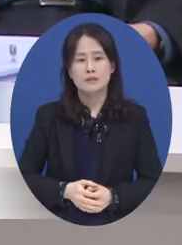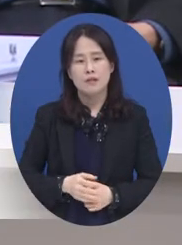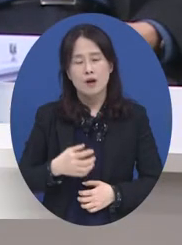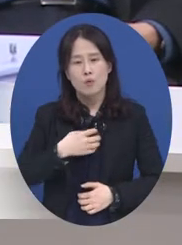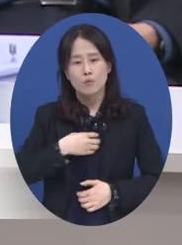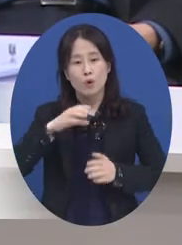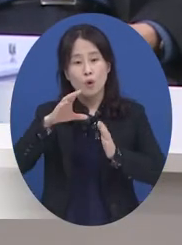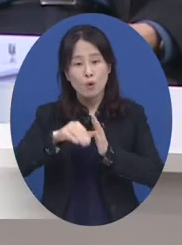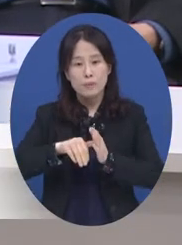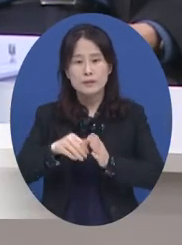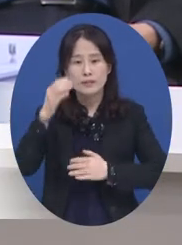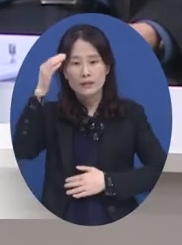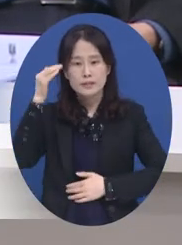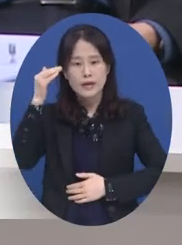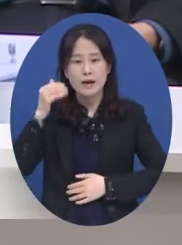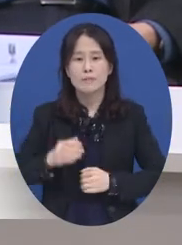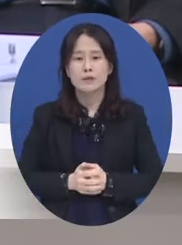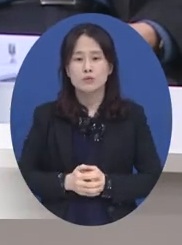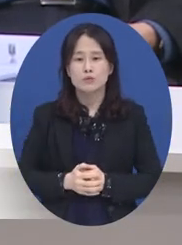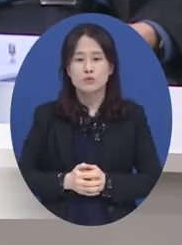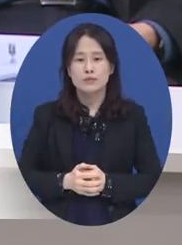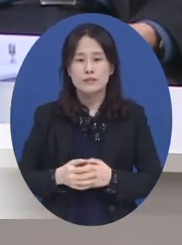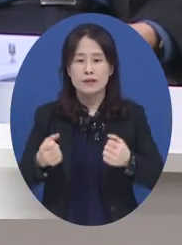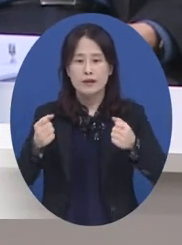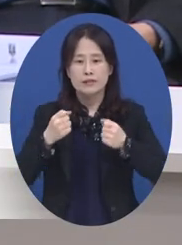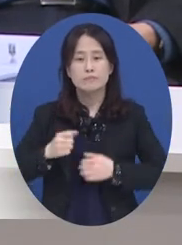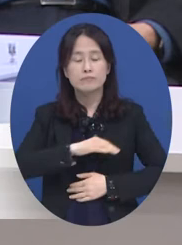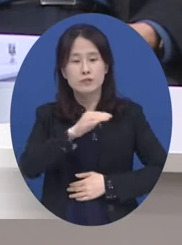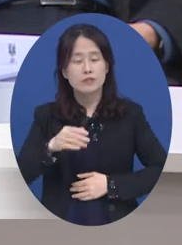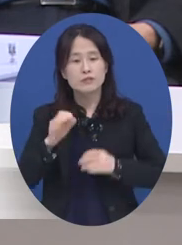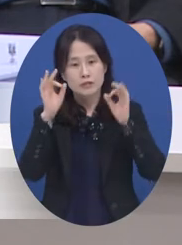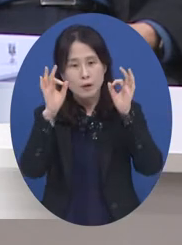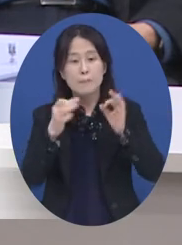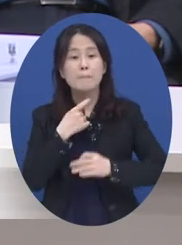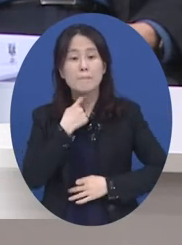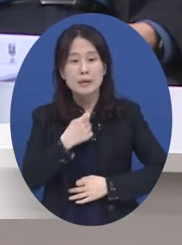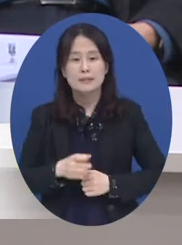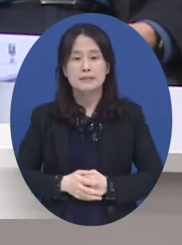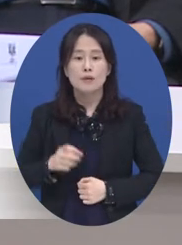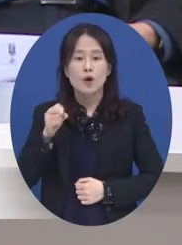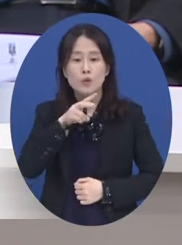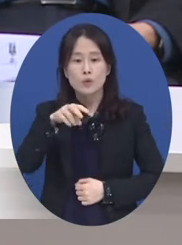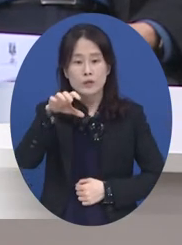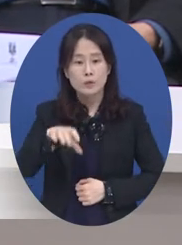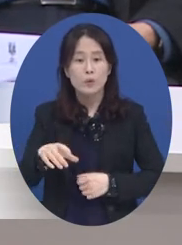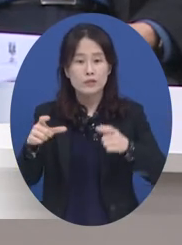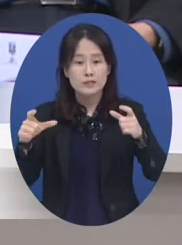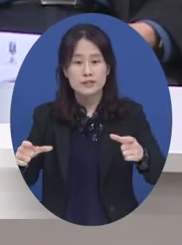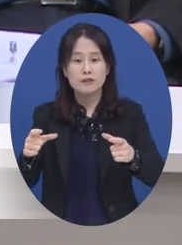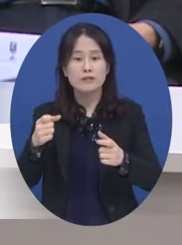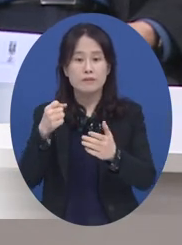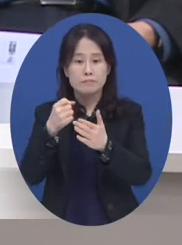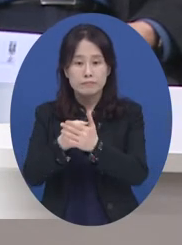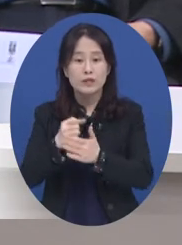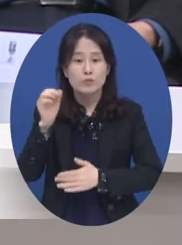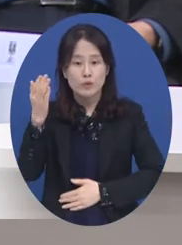사실은 위기 속에서 대한민국의 한민족의 그 힘을 저희들은 그때 봤습니다. 그래서 용인 클러스터가